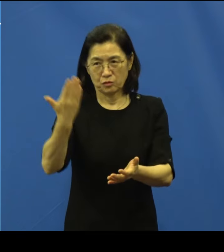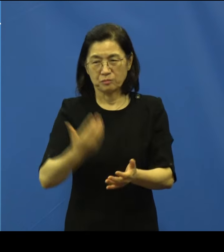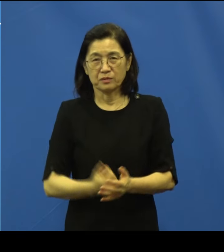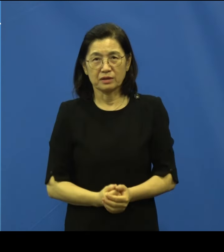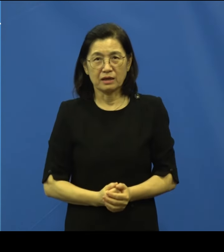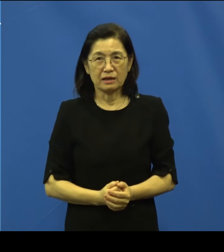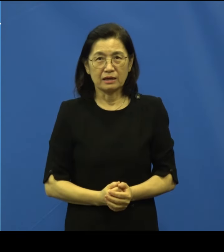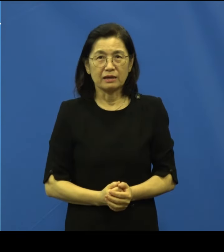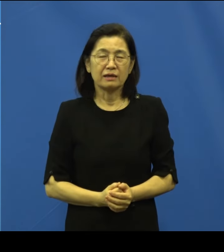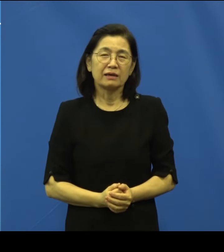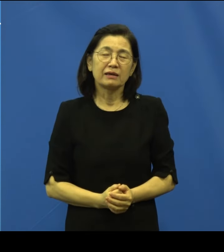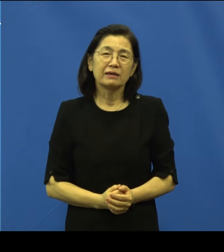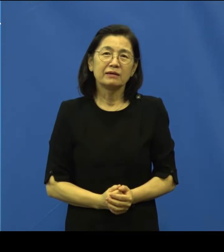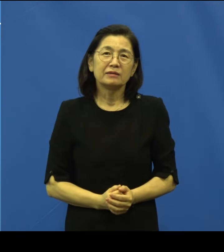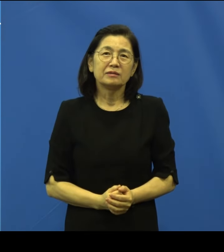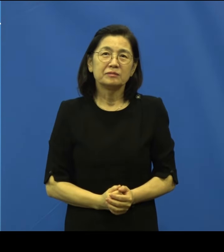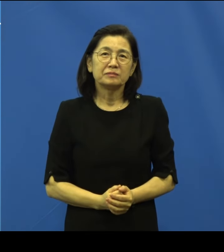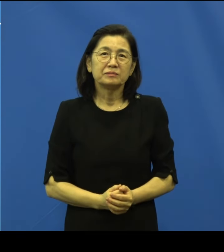하느냐, 그죠?